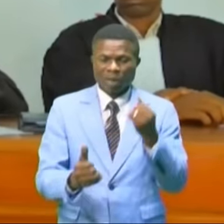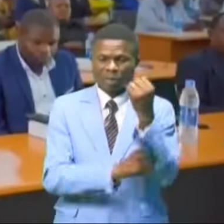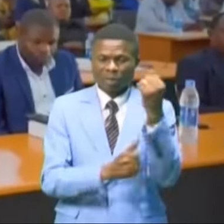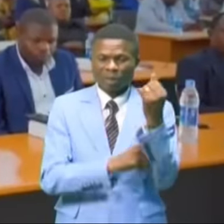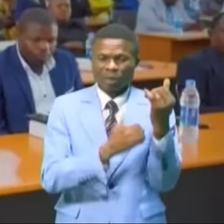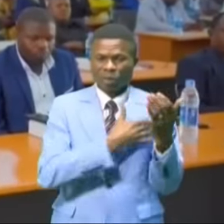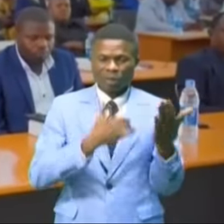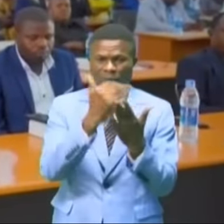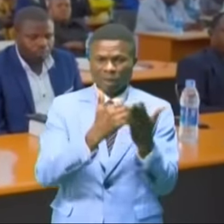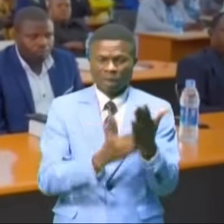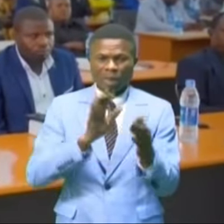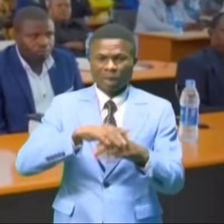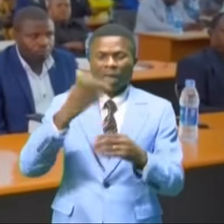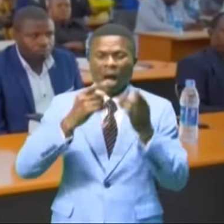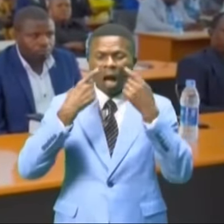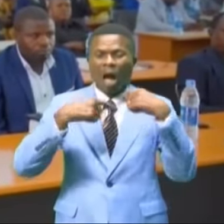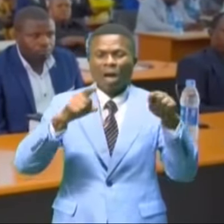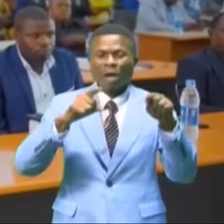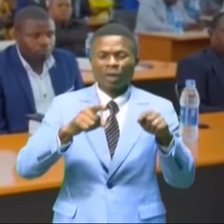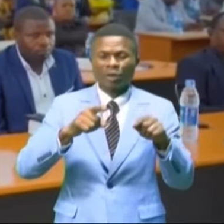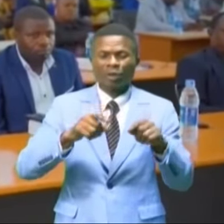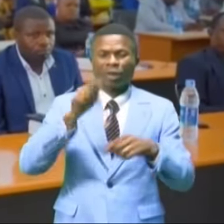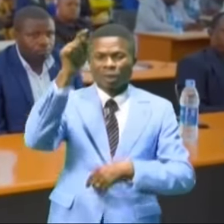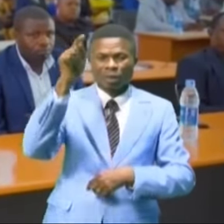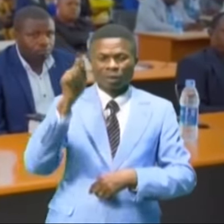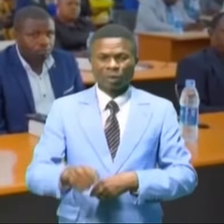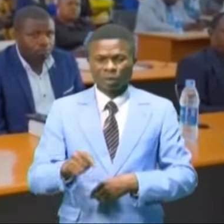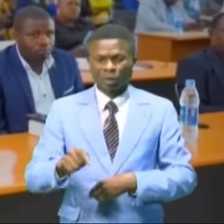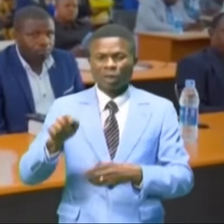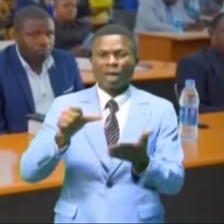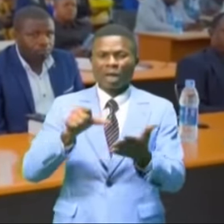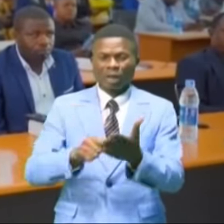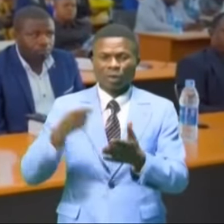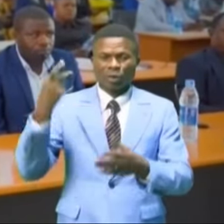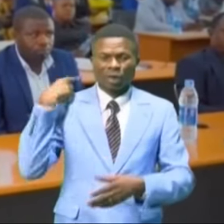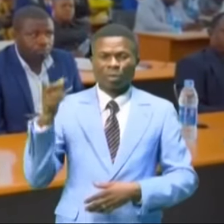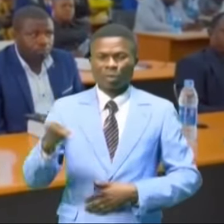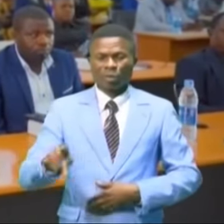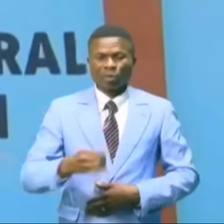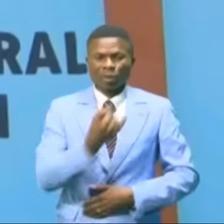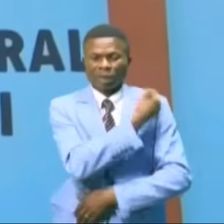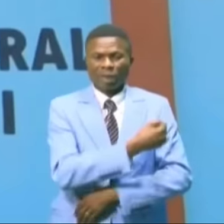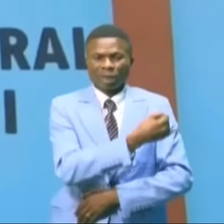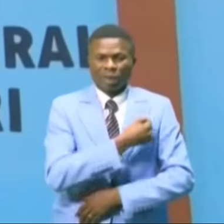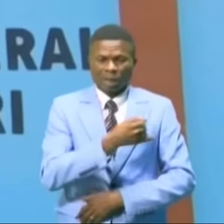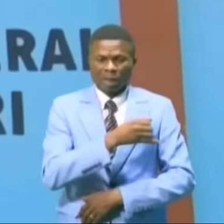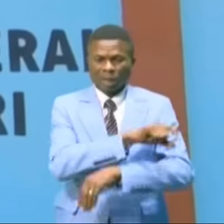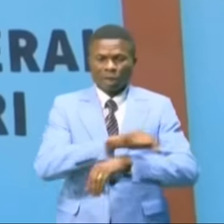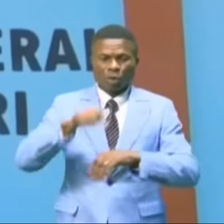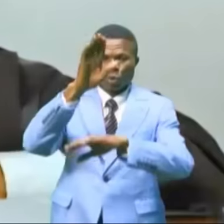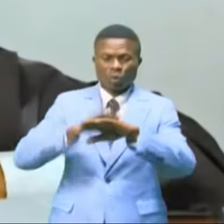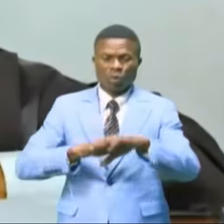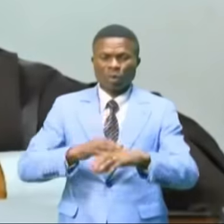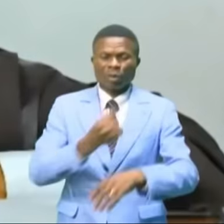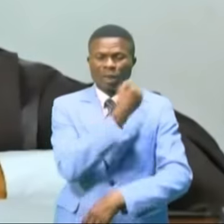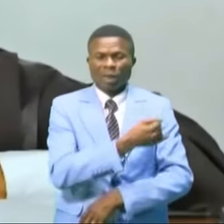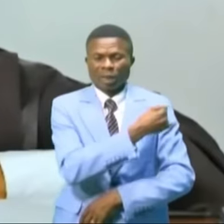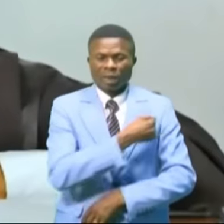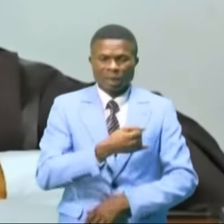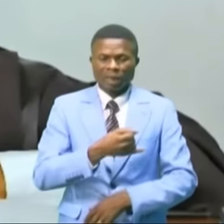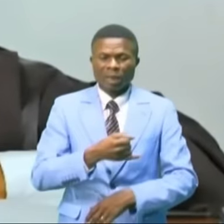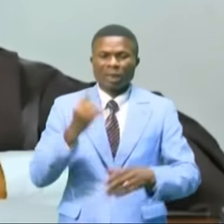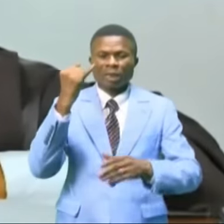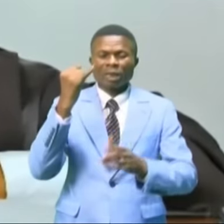ci-après. Après la proclamation définitive et la notification des députés provinciaux de l'Ituri par la Cour d'appel de l'Ituri, les mandats